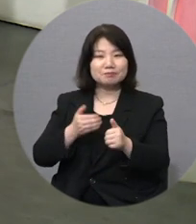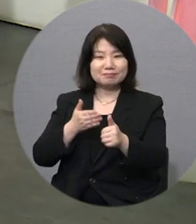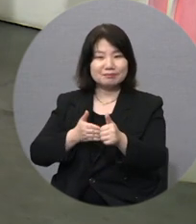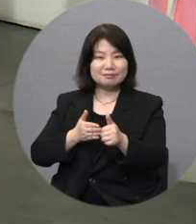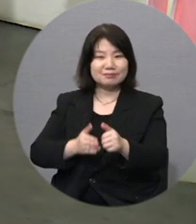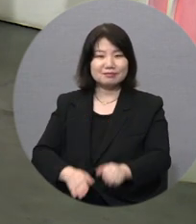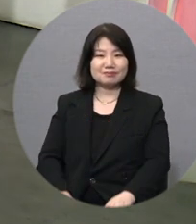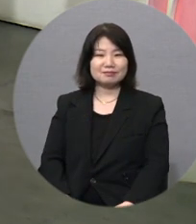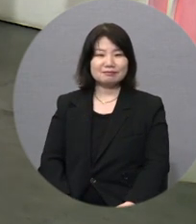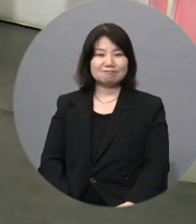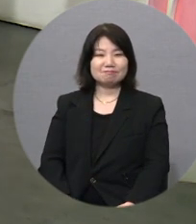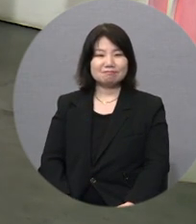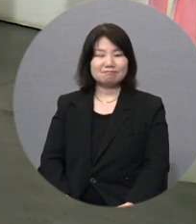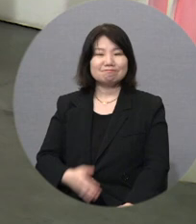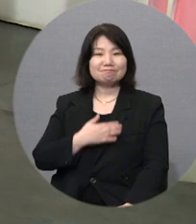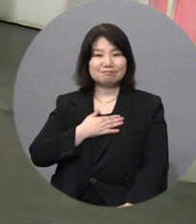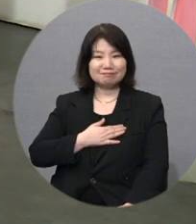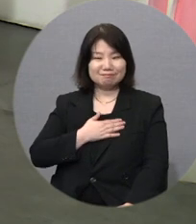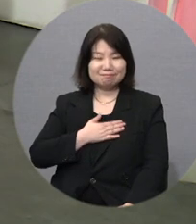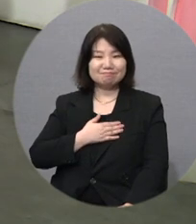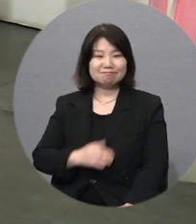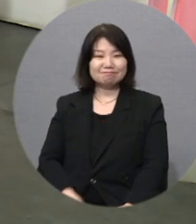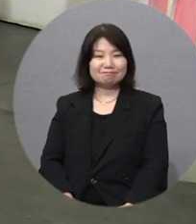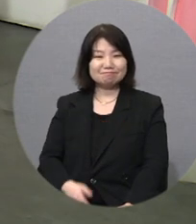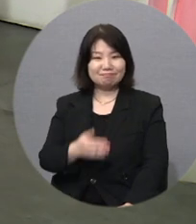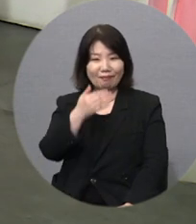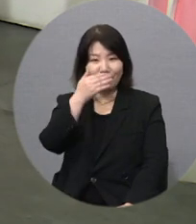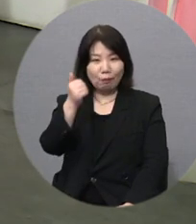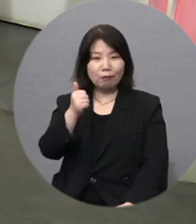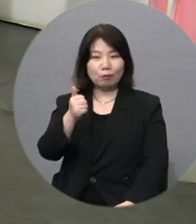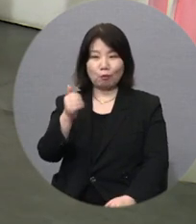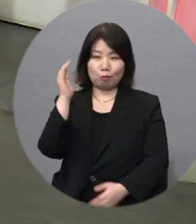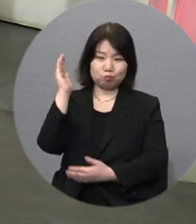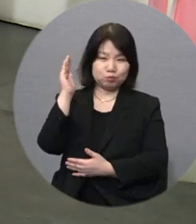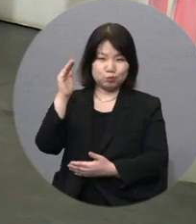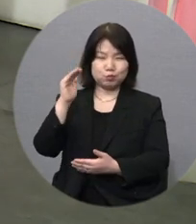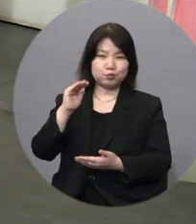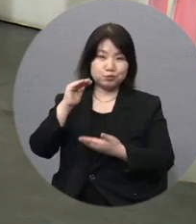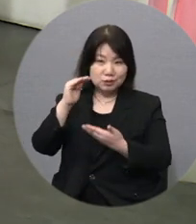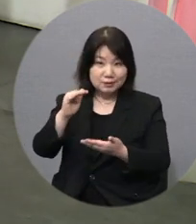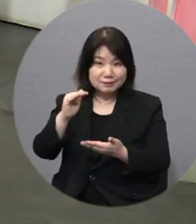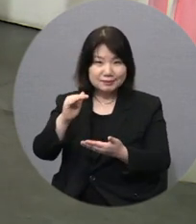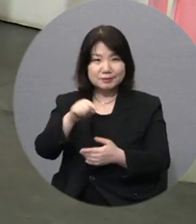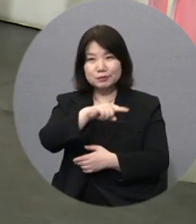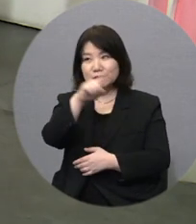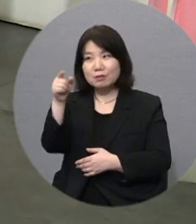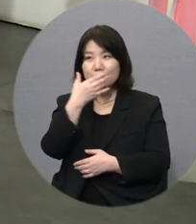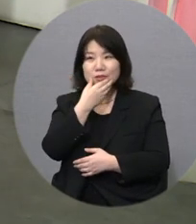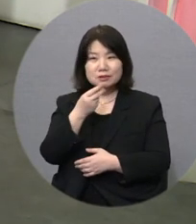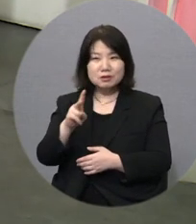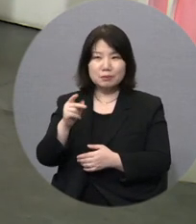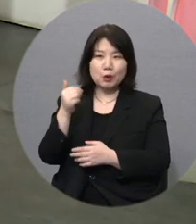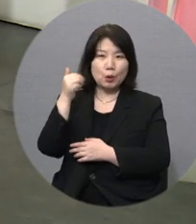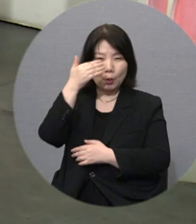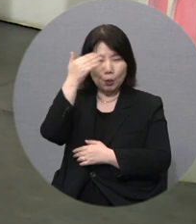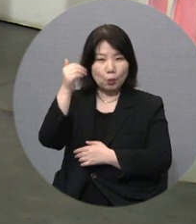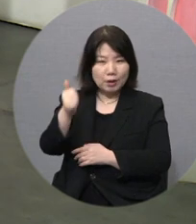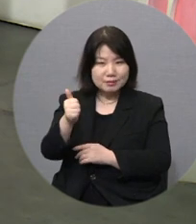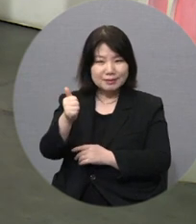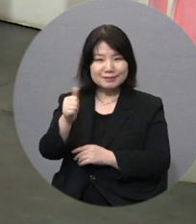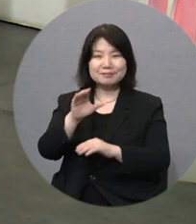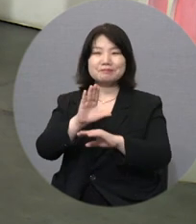예 네네 알겠습니다 우리 또 황 회장님께서 이런 말씀 해주셨기 때문에 우리 국지 t 회장님이나 많은